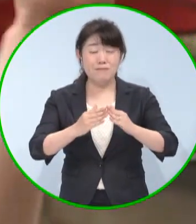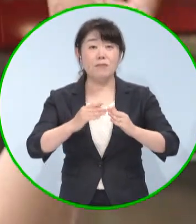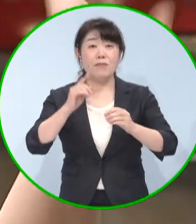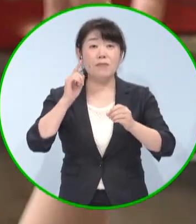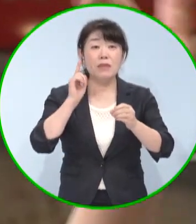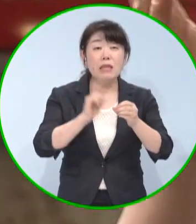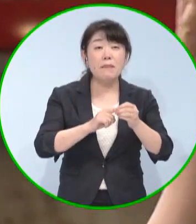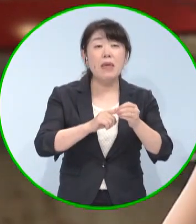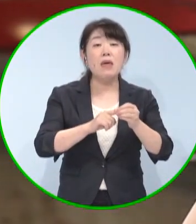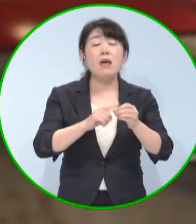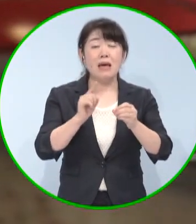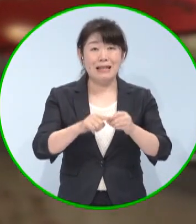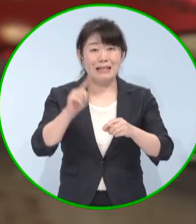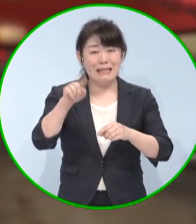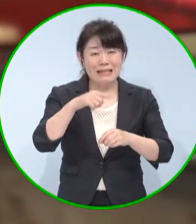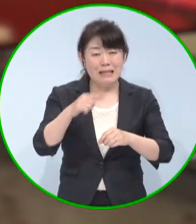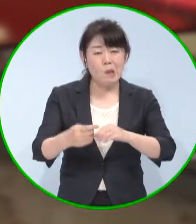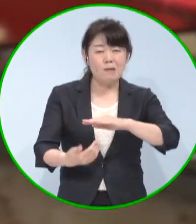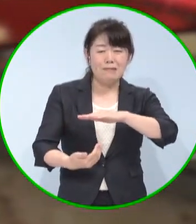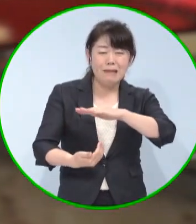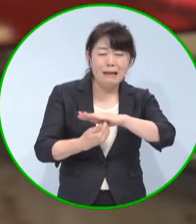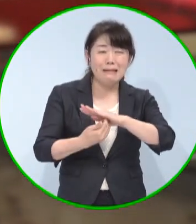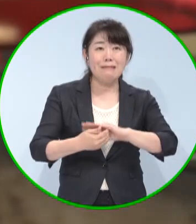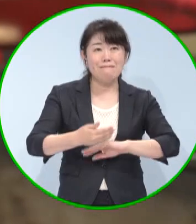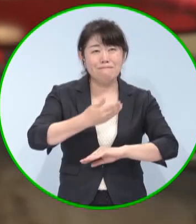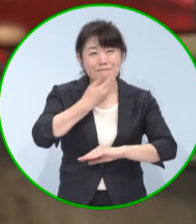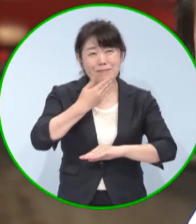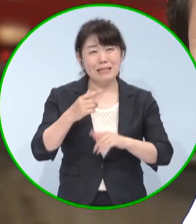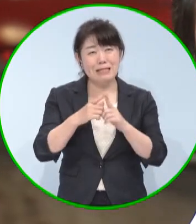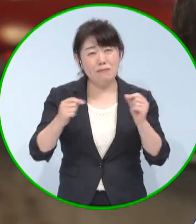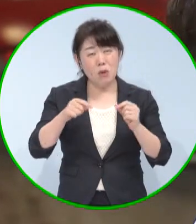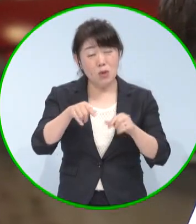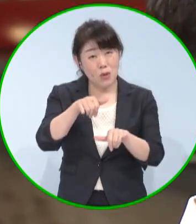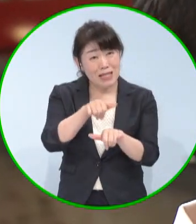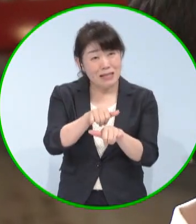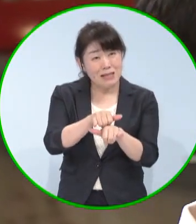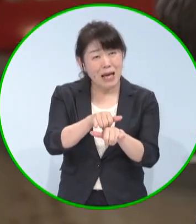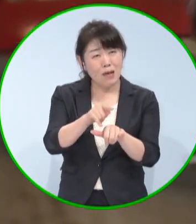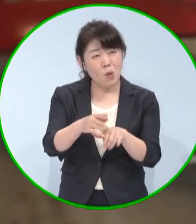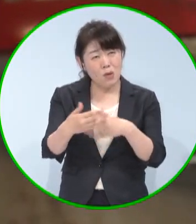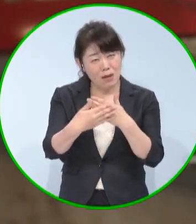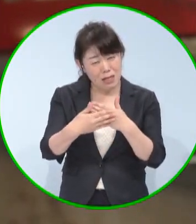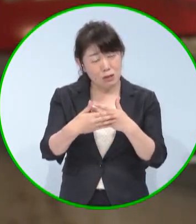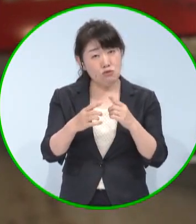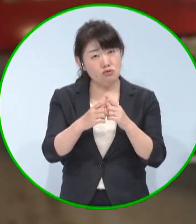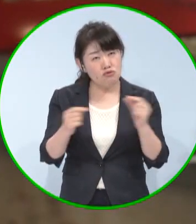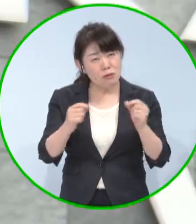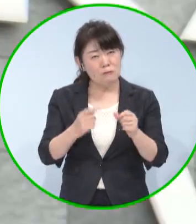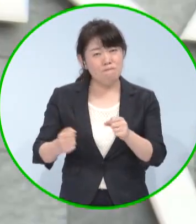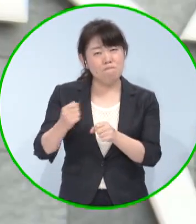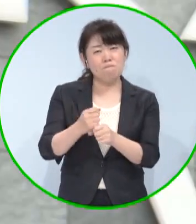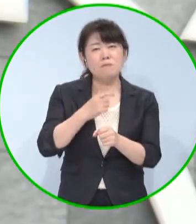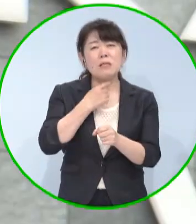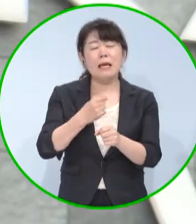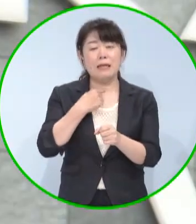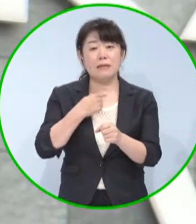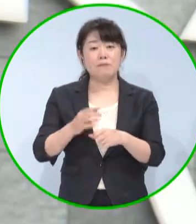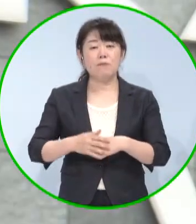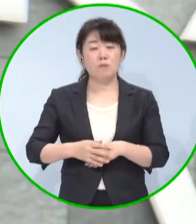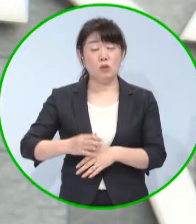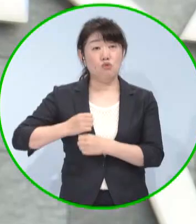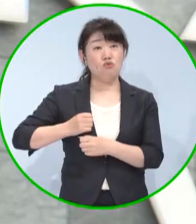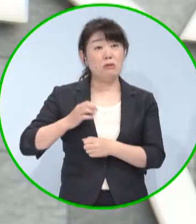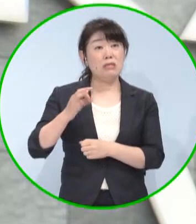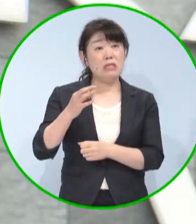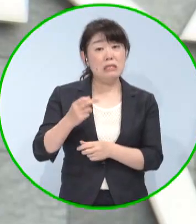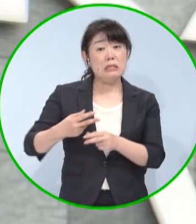人という最大の、そして唯一の日本における人材を大切にする国に変えていきたい。 軍事費2倍って言いました